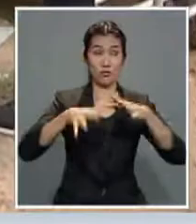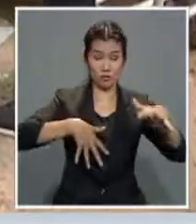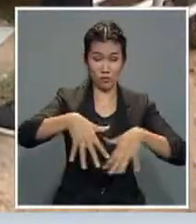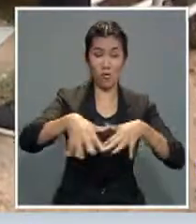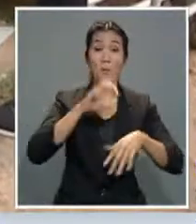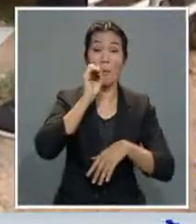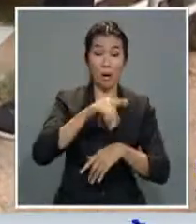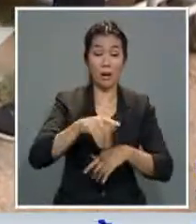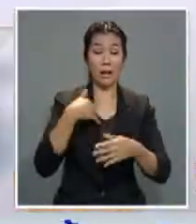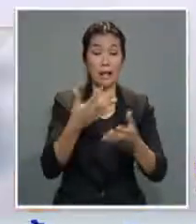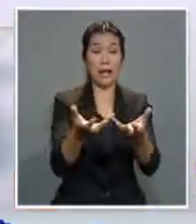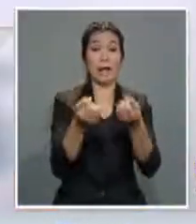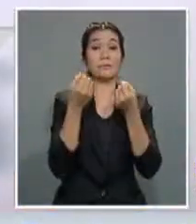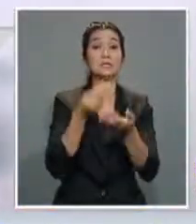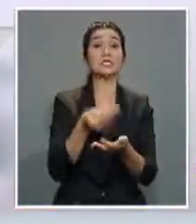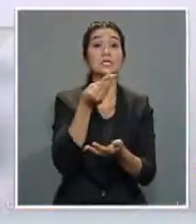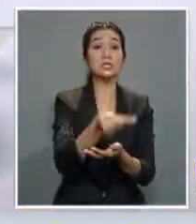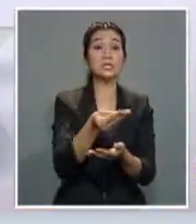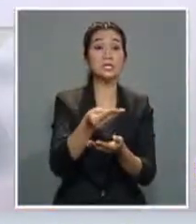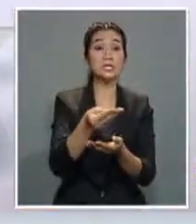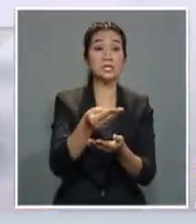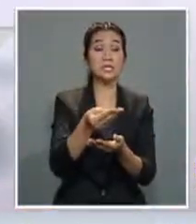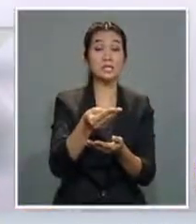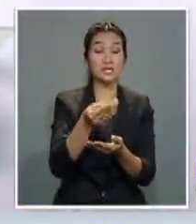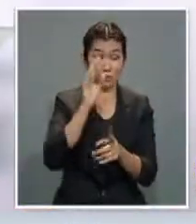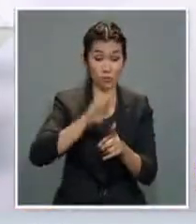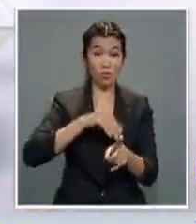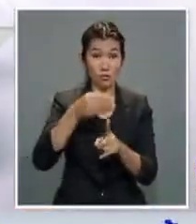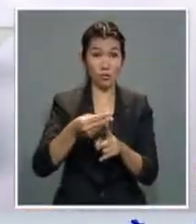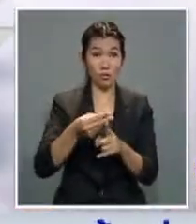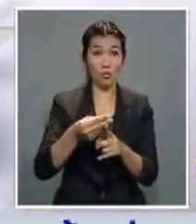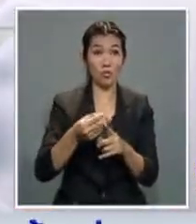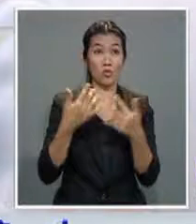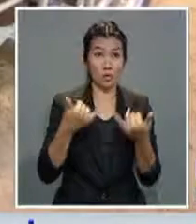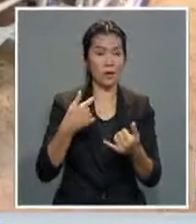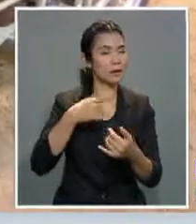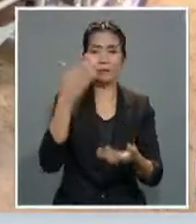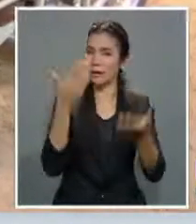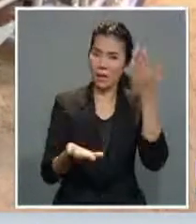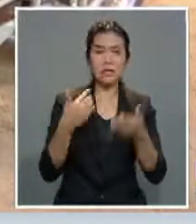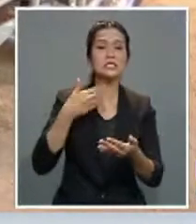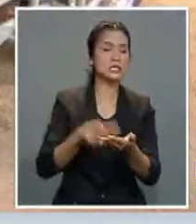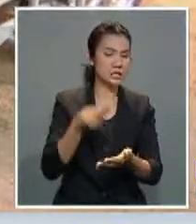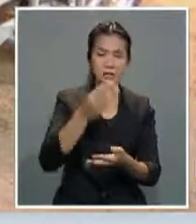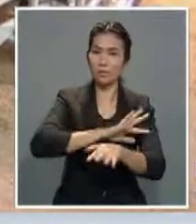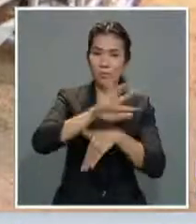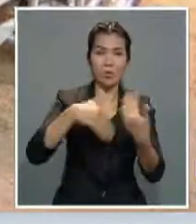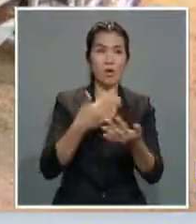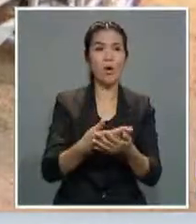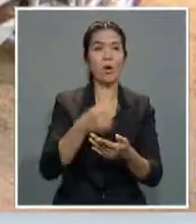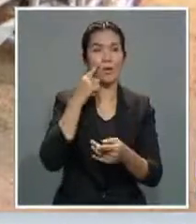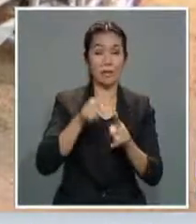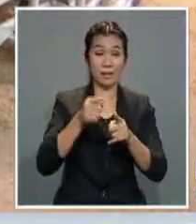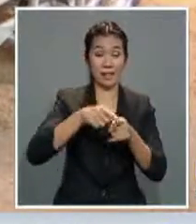าที่นี่รับซื้อกล้วย กล้วยพี่คำภูไม่ใหญ่มากซื้อขายได้มั้ยคะ เราซื้อหมดครับ ขายยังไงครับผู้ใหญ่จะได้ตังค์เยอะมั้ยเน ี่ ย เ